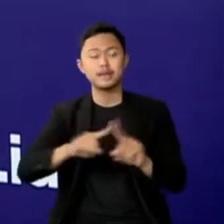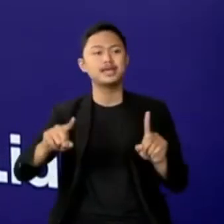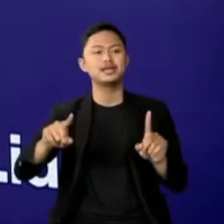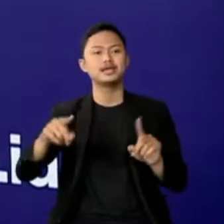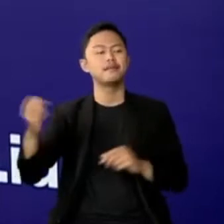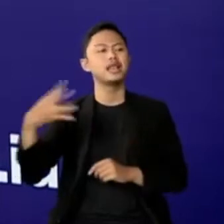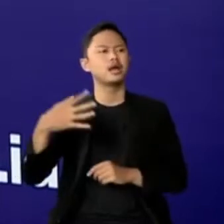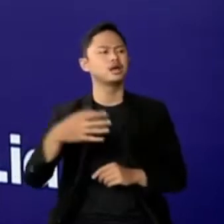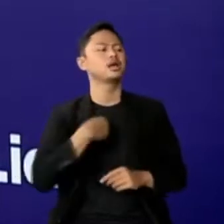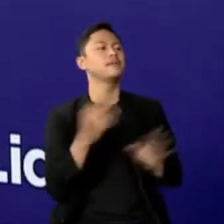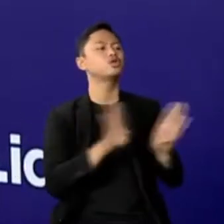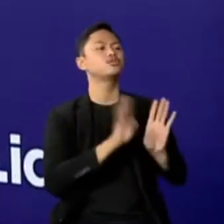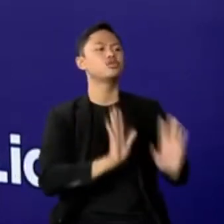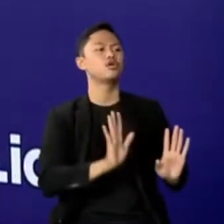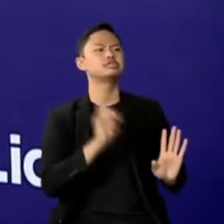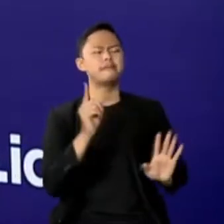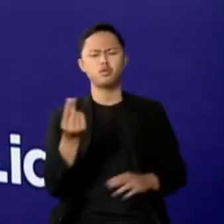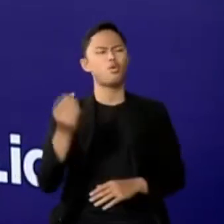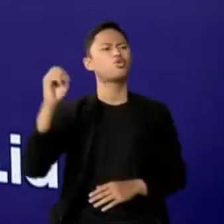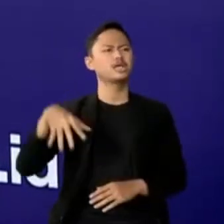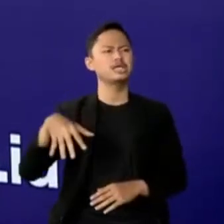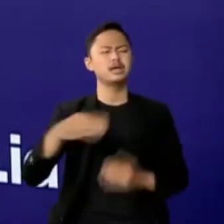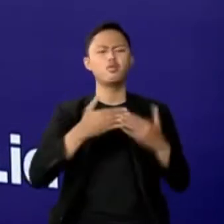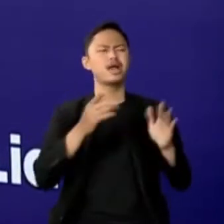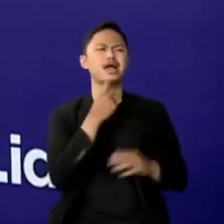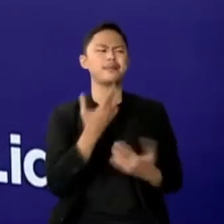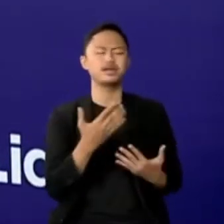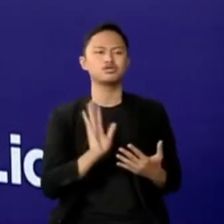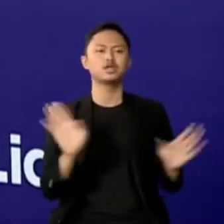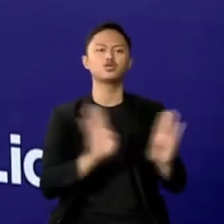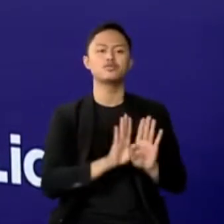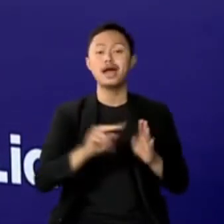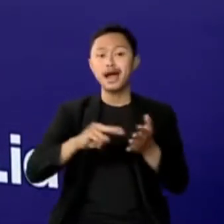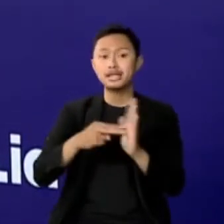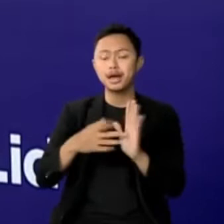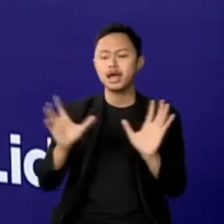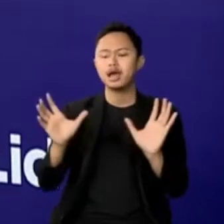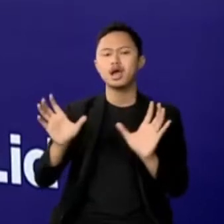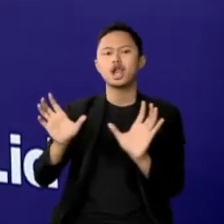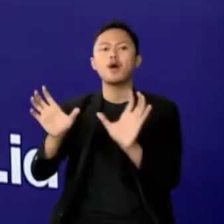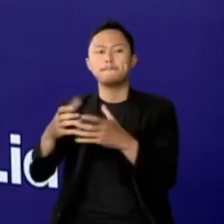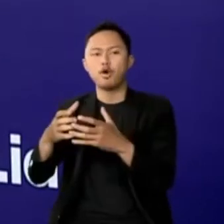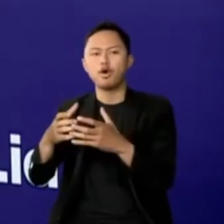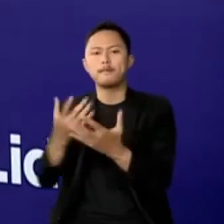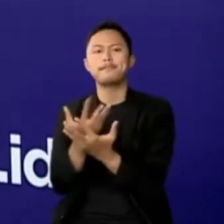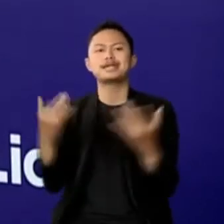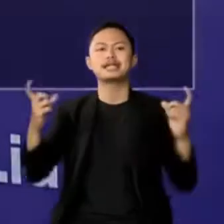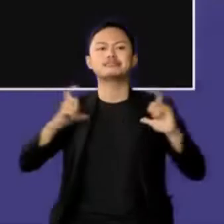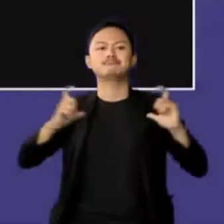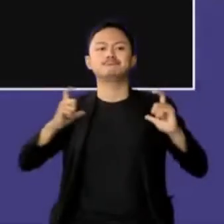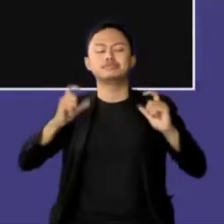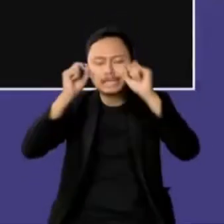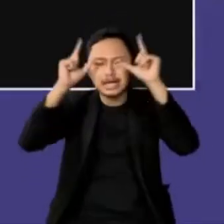karena rugi dia enggak efisien Oke jadi itu menunjukkan bahwa keras penengah ke atas kelas elit itu punya